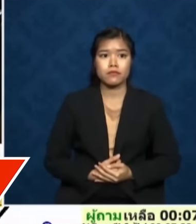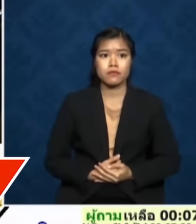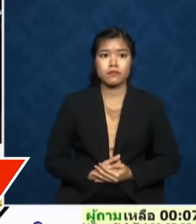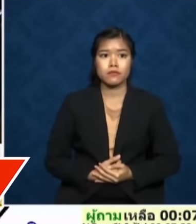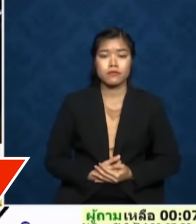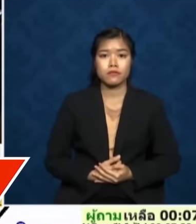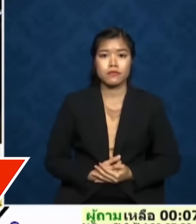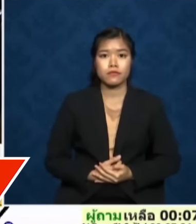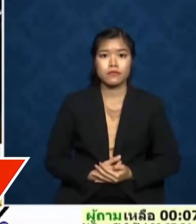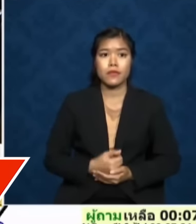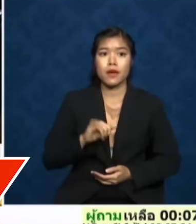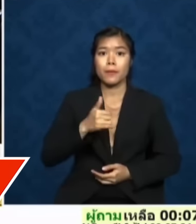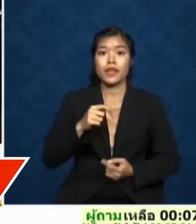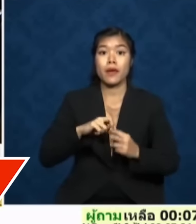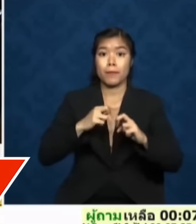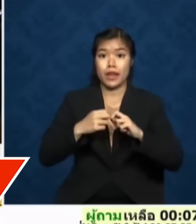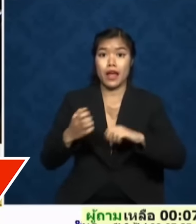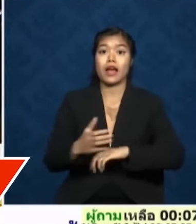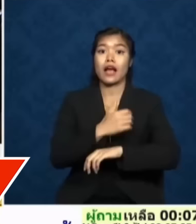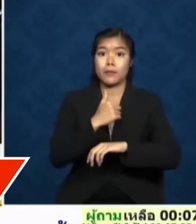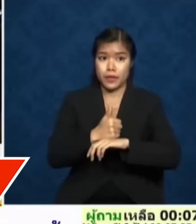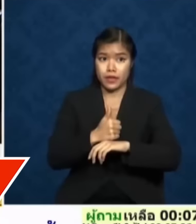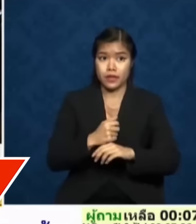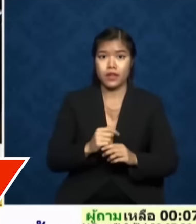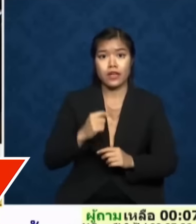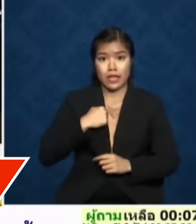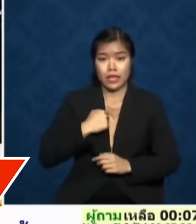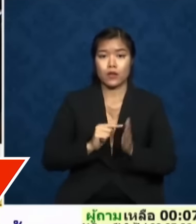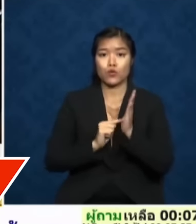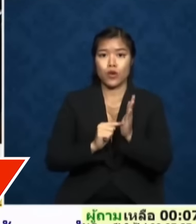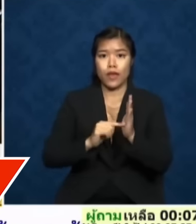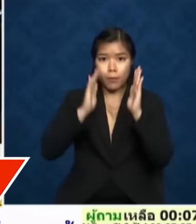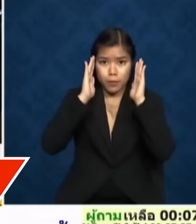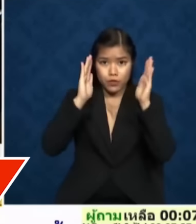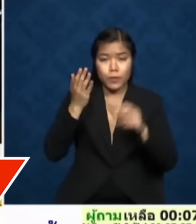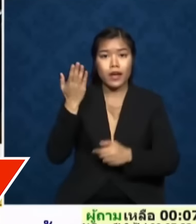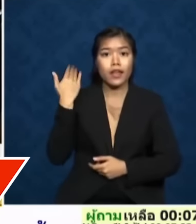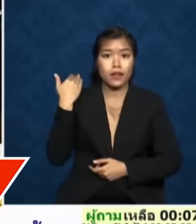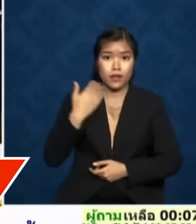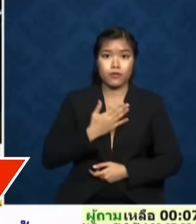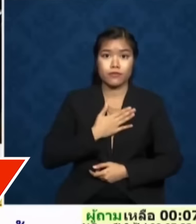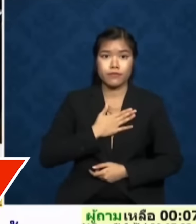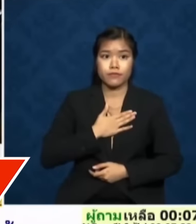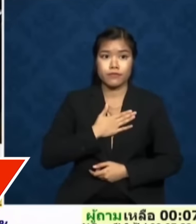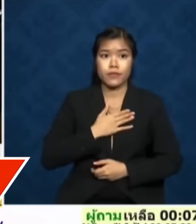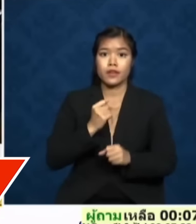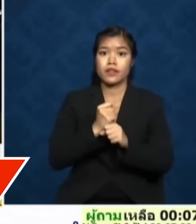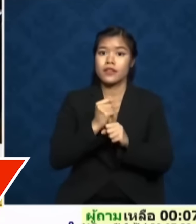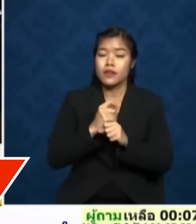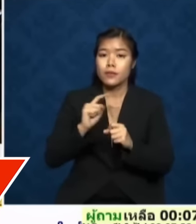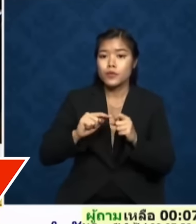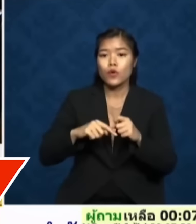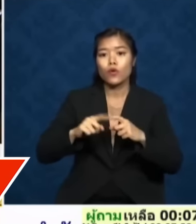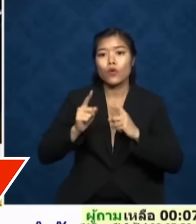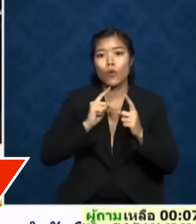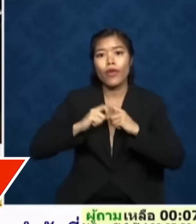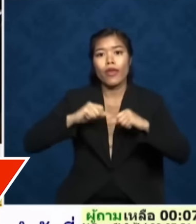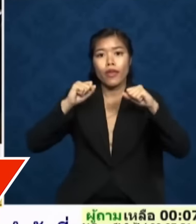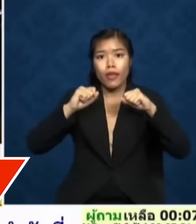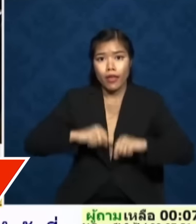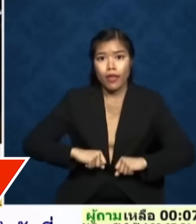องครับผมยกตัวอย่างเช่นประสบการณ์ทางการเมืองที่ผ่านมานี่เองครับในการทำประชามติรัฐธรรมนูญ